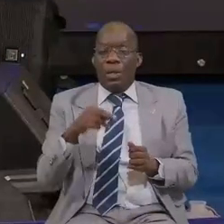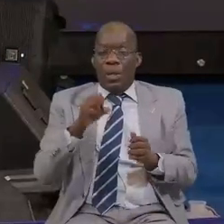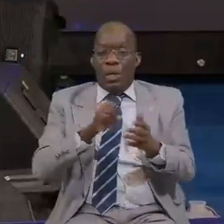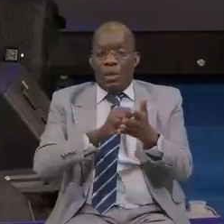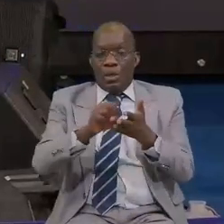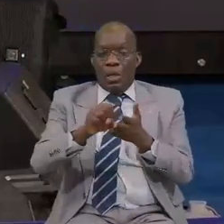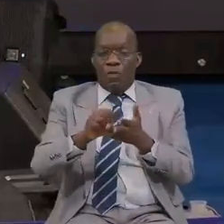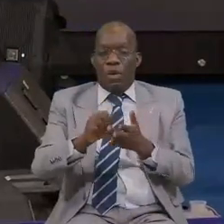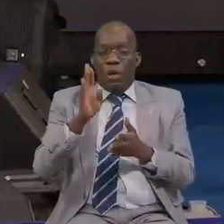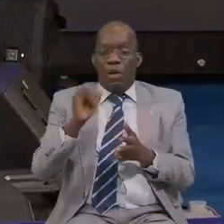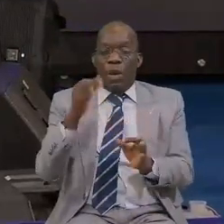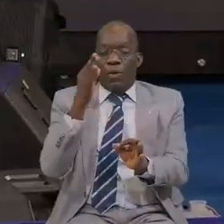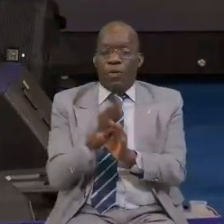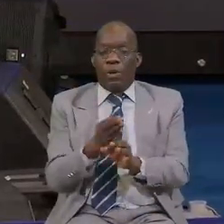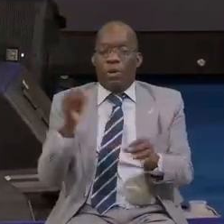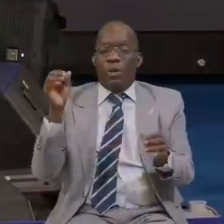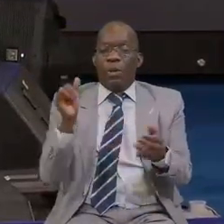foi.